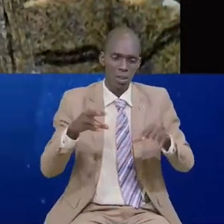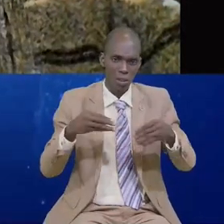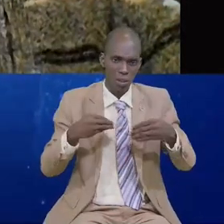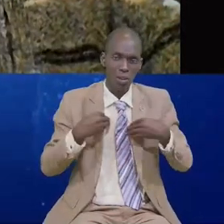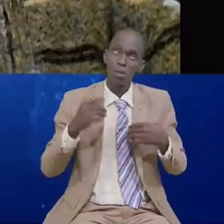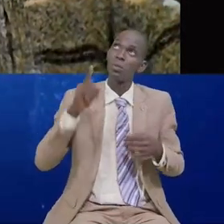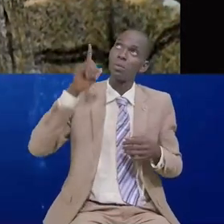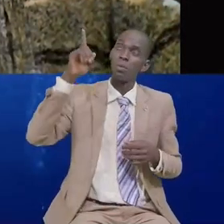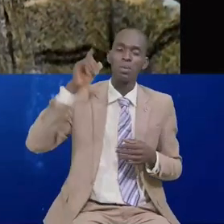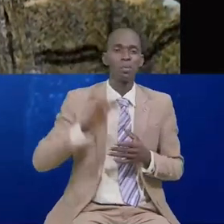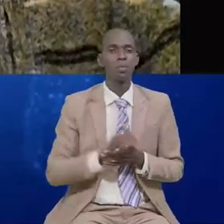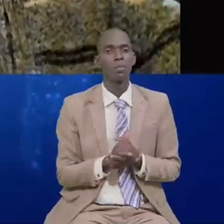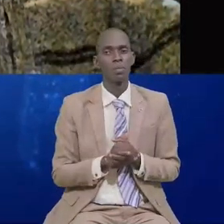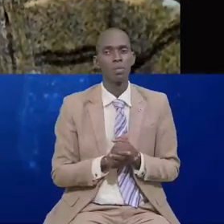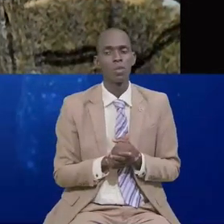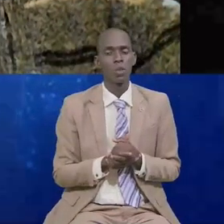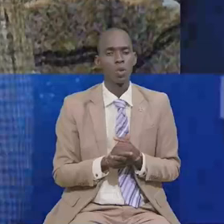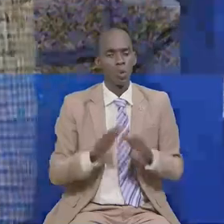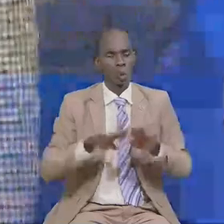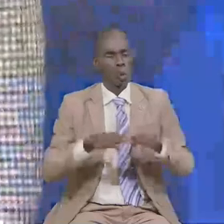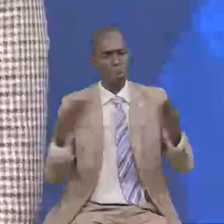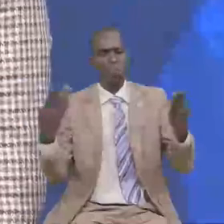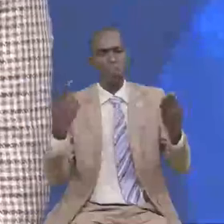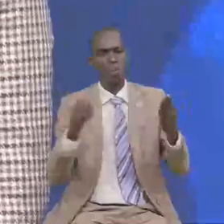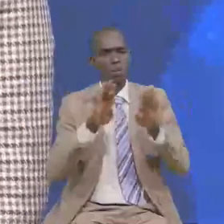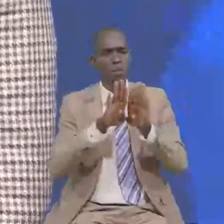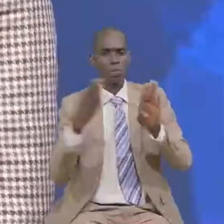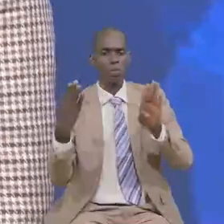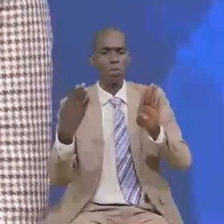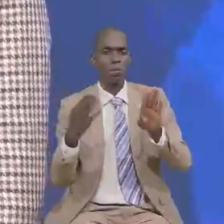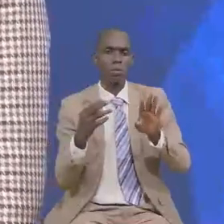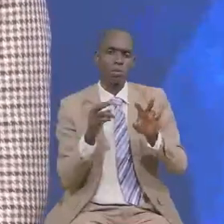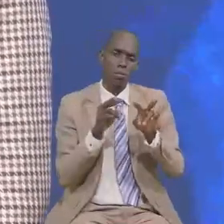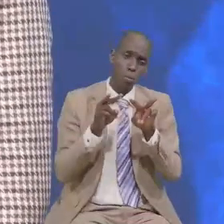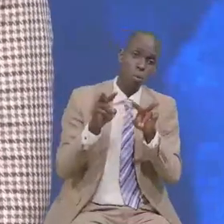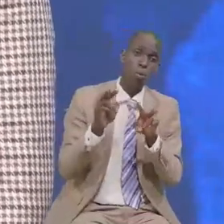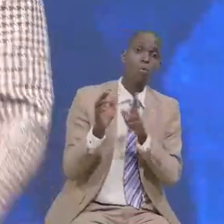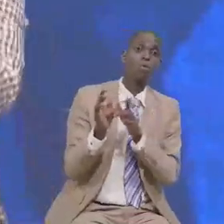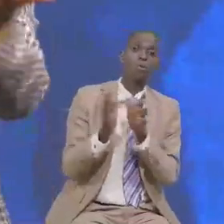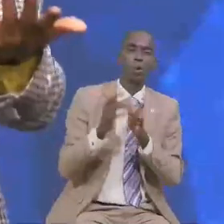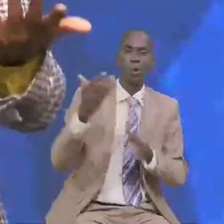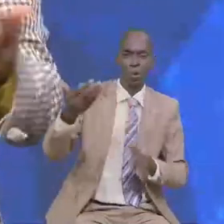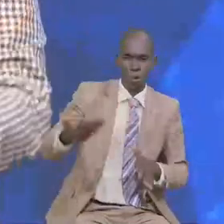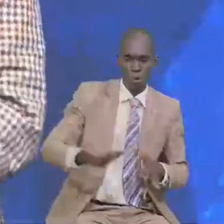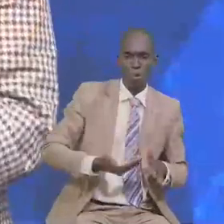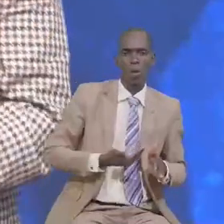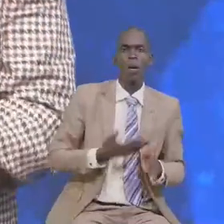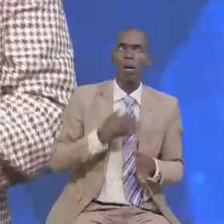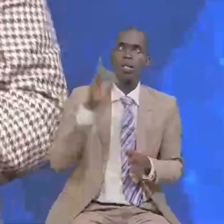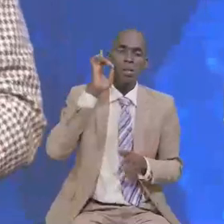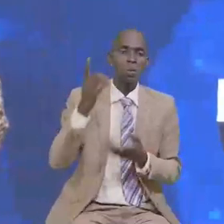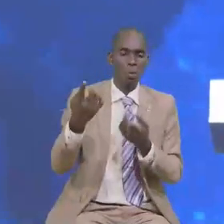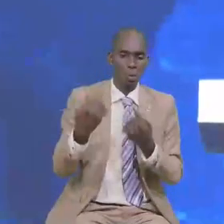Reçois-le, ouvre-lui la porte, regarde-le, tu rentres, entre, et il devient